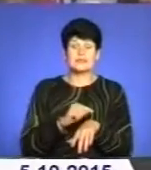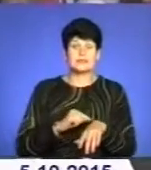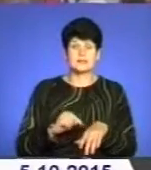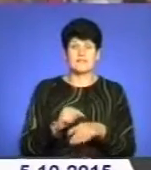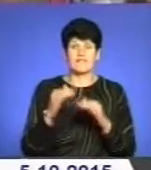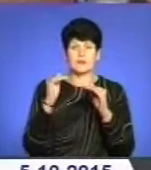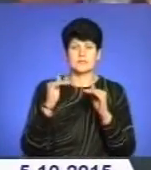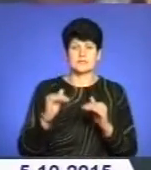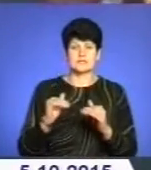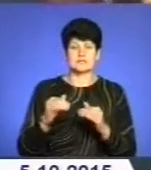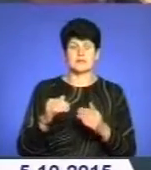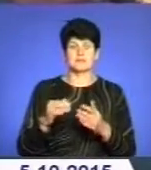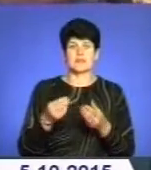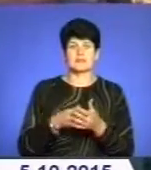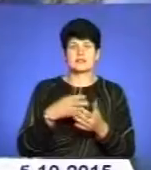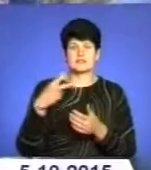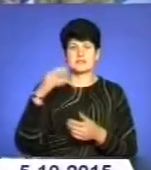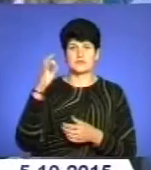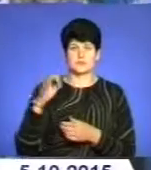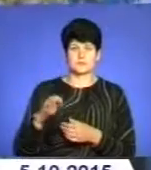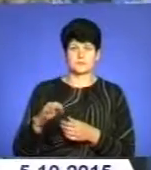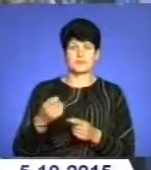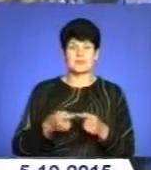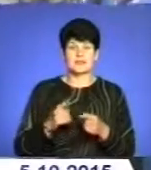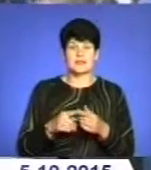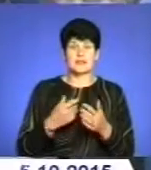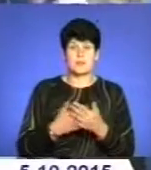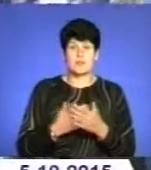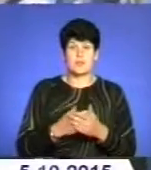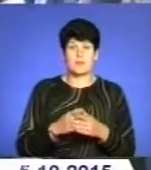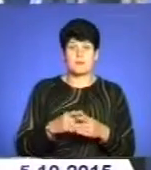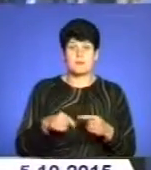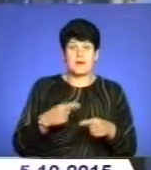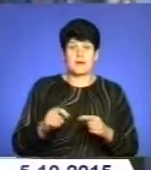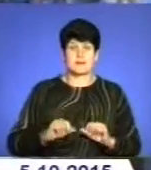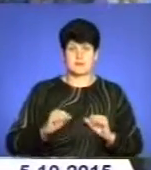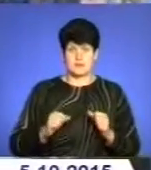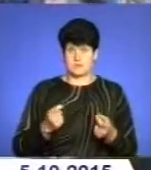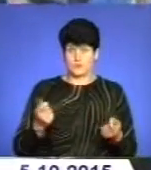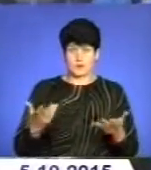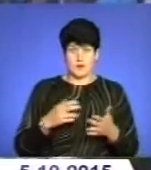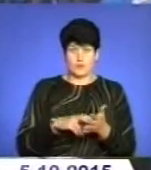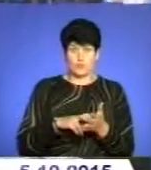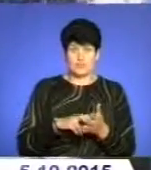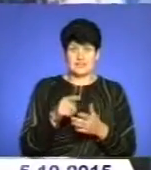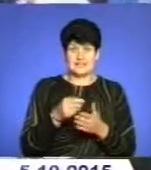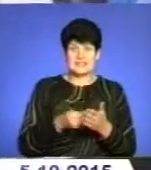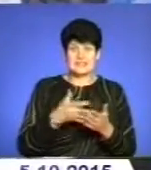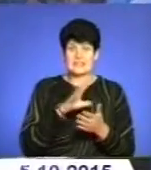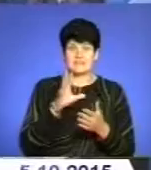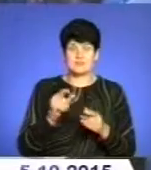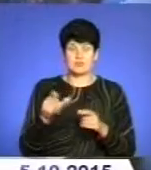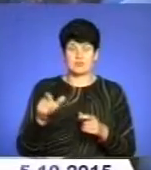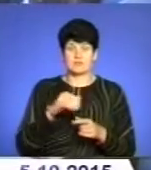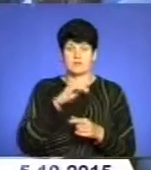знизили ціну на 20%. Це ми, напевно, перестаралися трошки, тому що я боюсь, що при такій ціні не всім людям